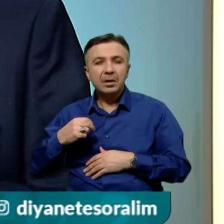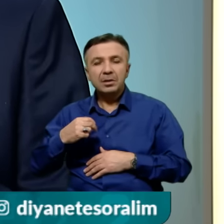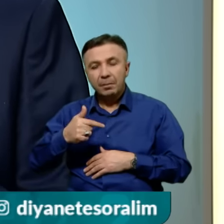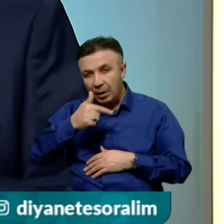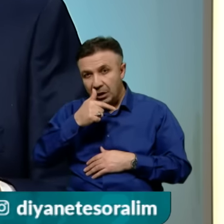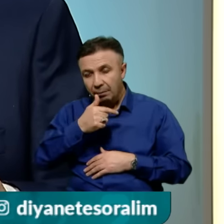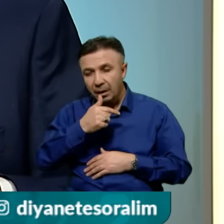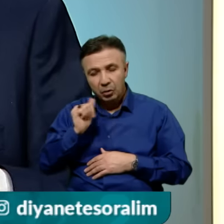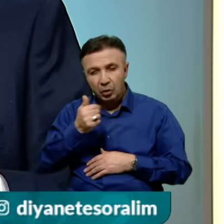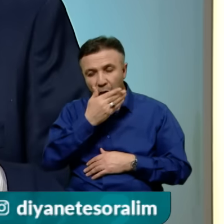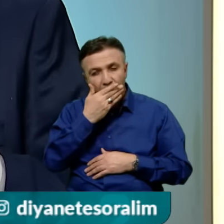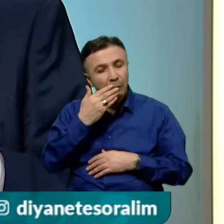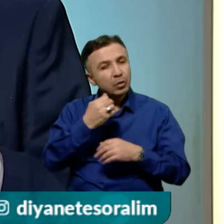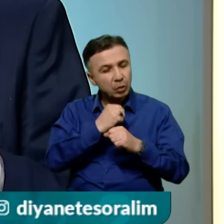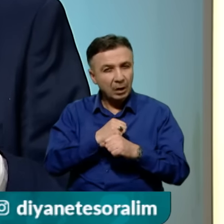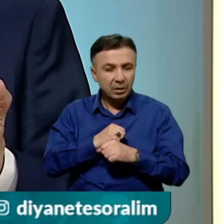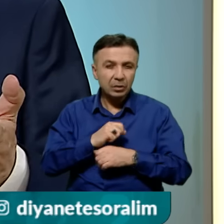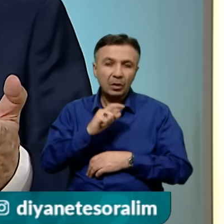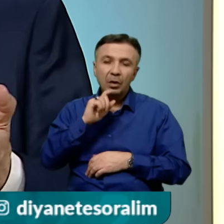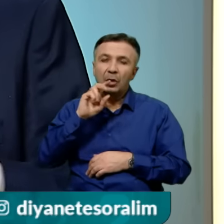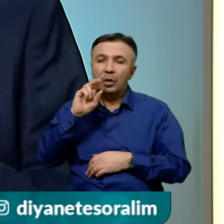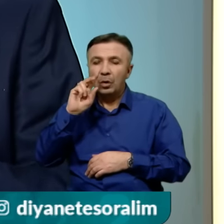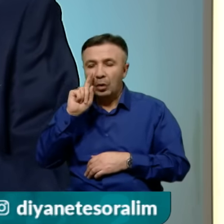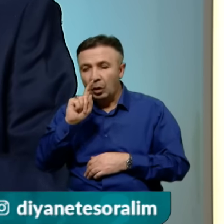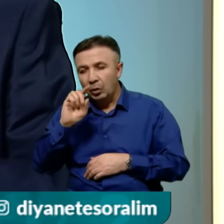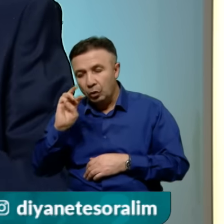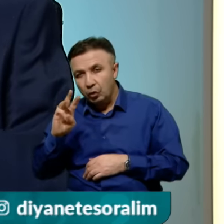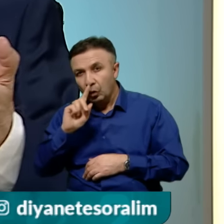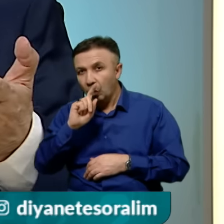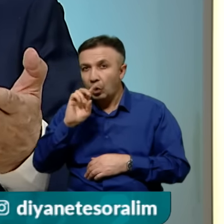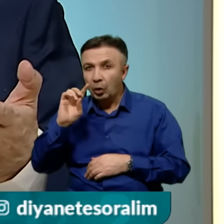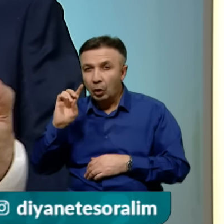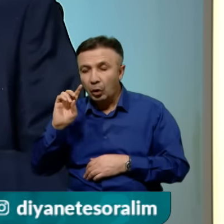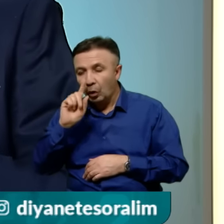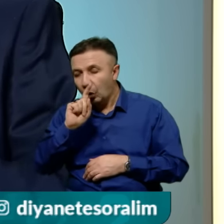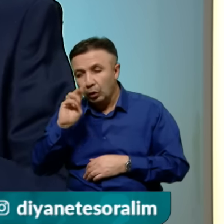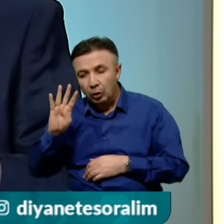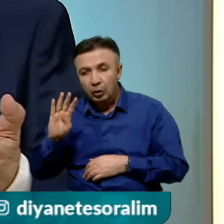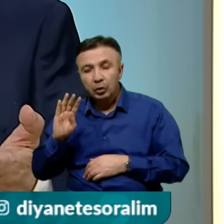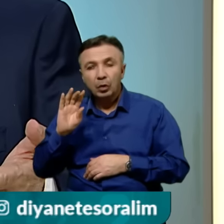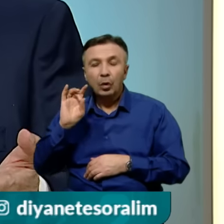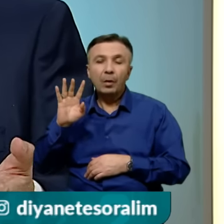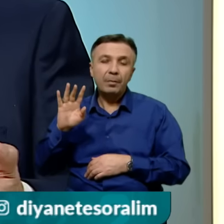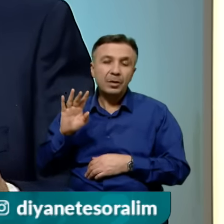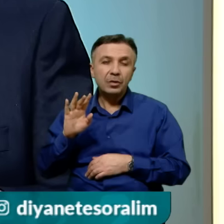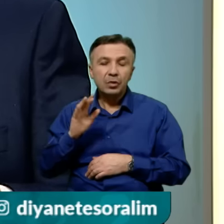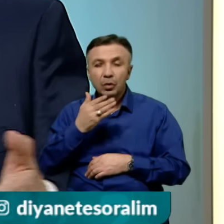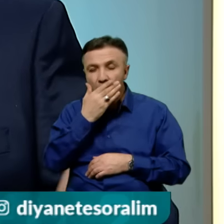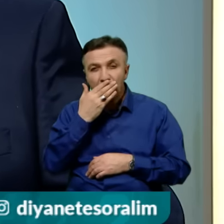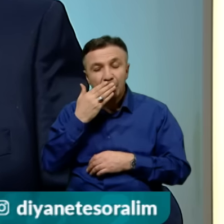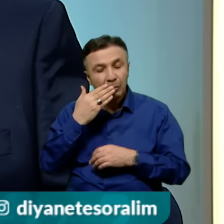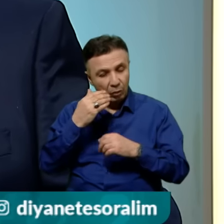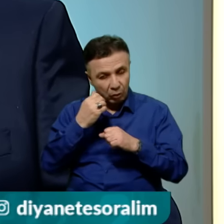yani eyyamu bit dediğimiz 13 14 15 o tutarız bol bol oruç tutabiliriz Kuranı Kerim okuyabiliriz